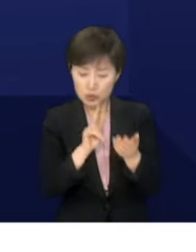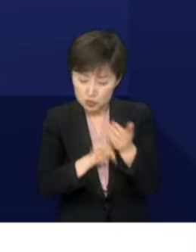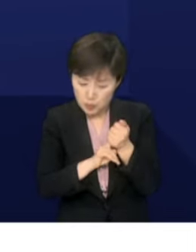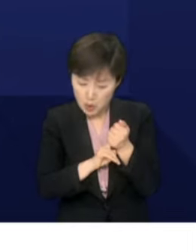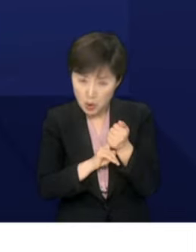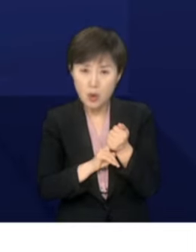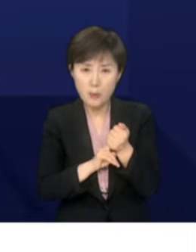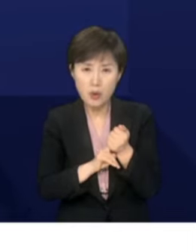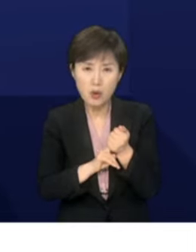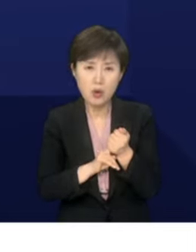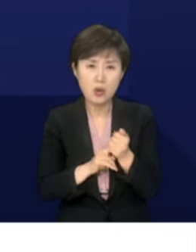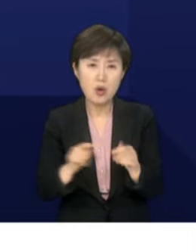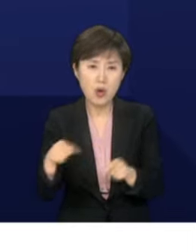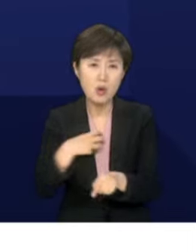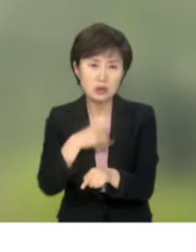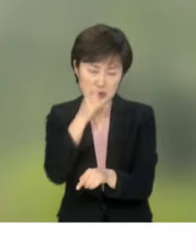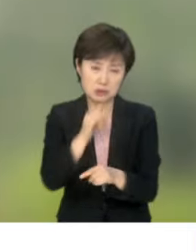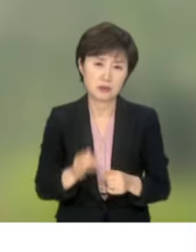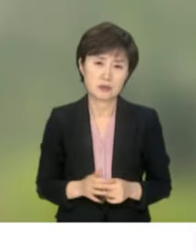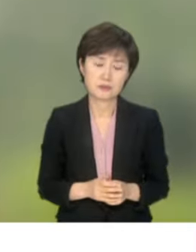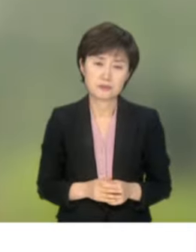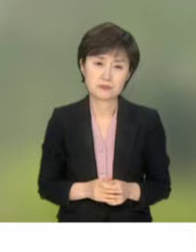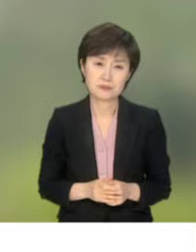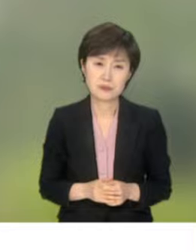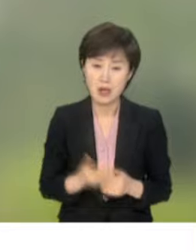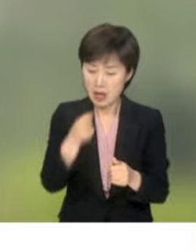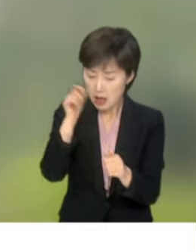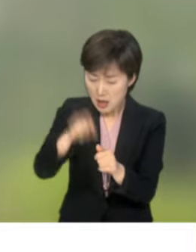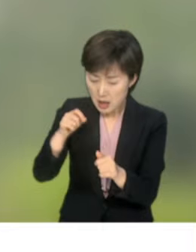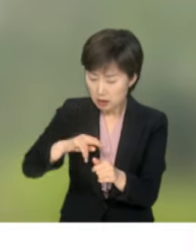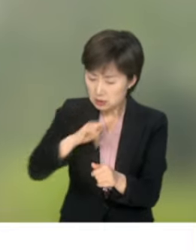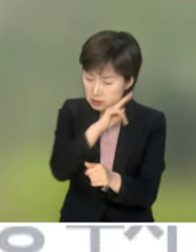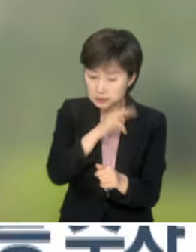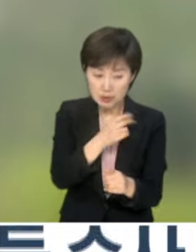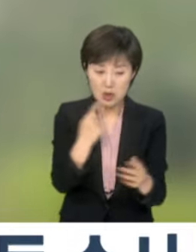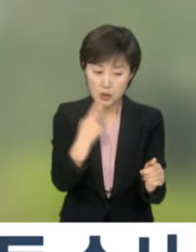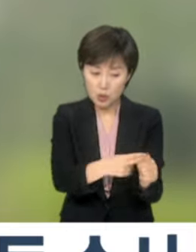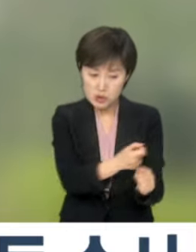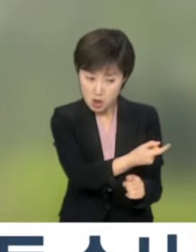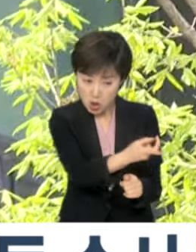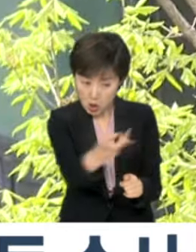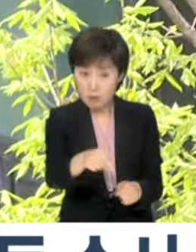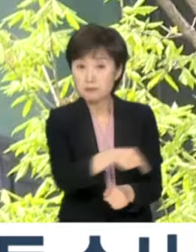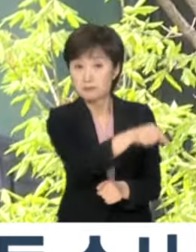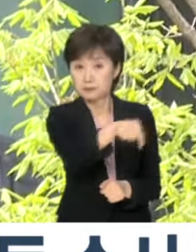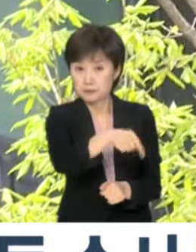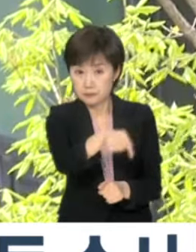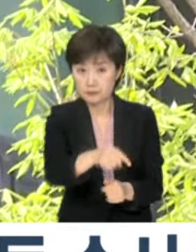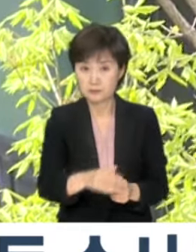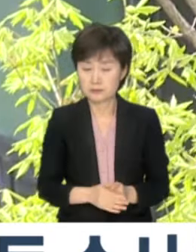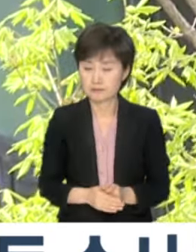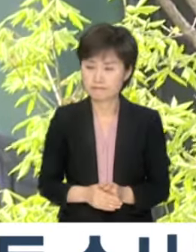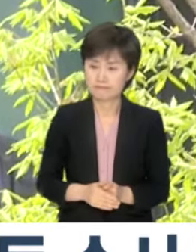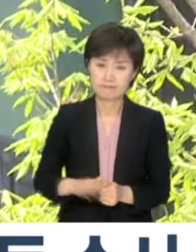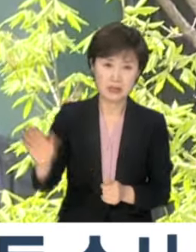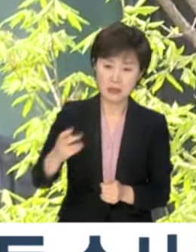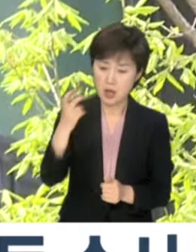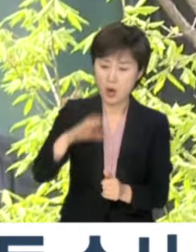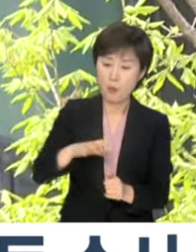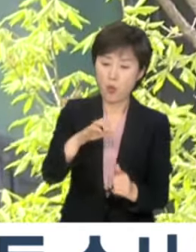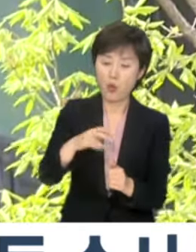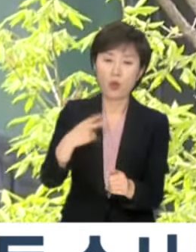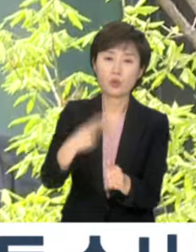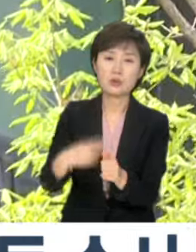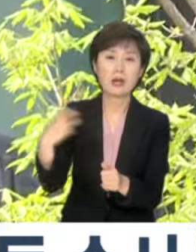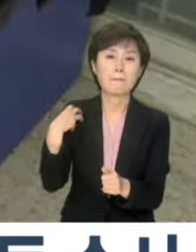수 후에 학대 의혹이 제기된 교사들 중 다수는 여전히이 학교의 보육교사로